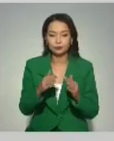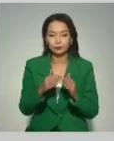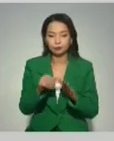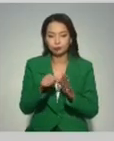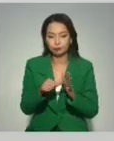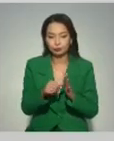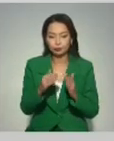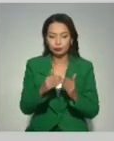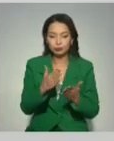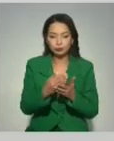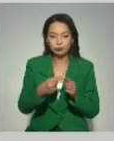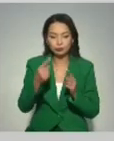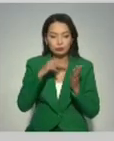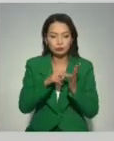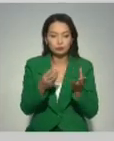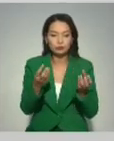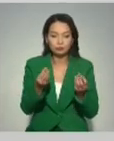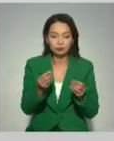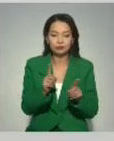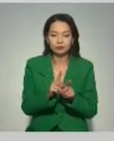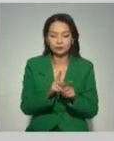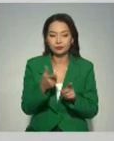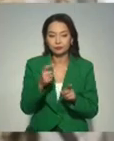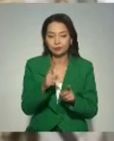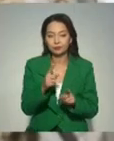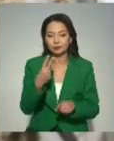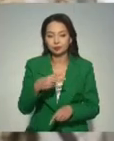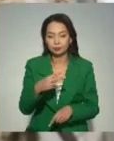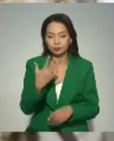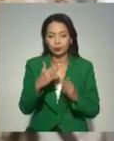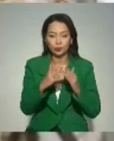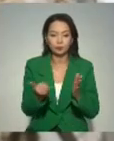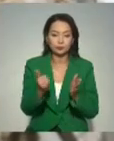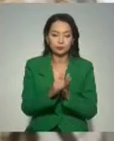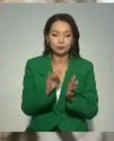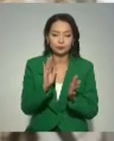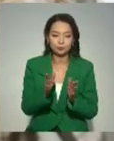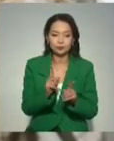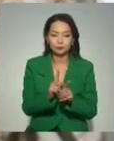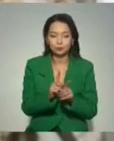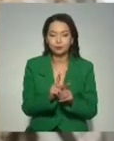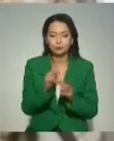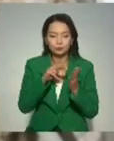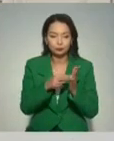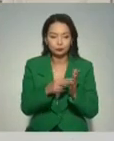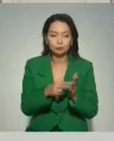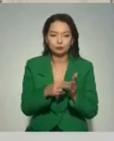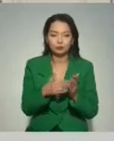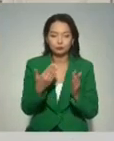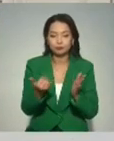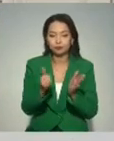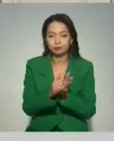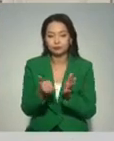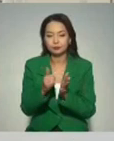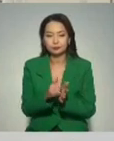уже в ближайшее время планируется подвести голубое топливо к еще 25. Тут дело уже за владельцами недвижимости. Подключают